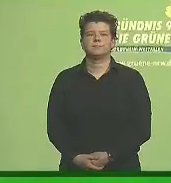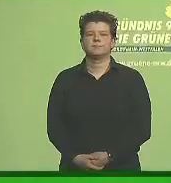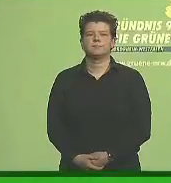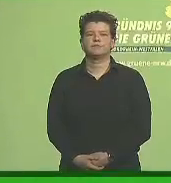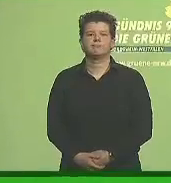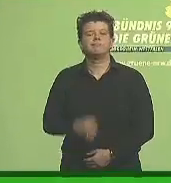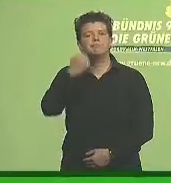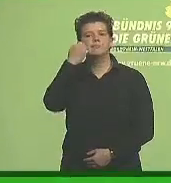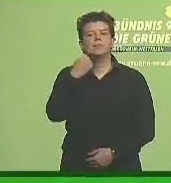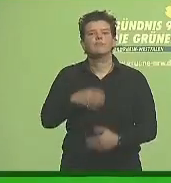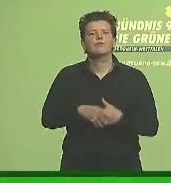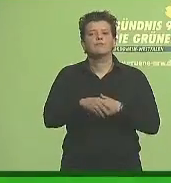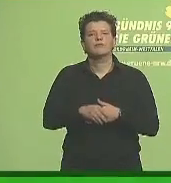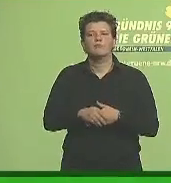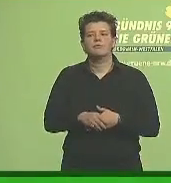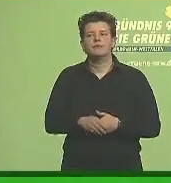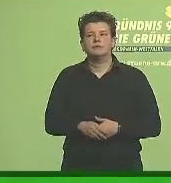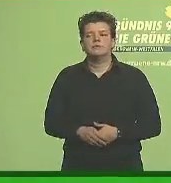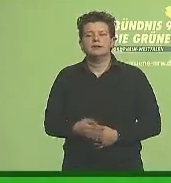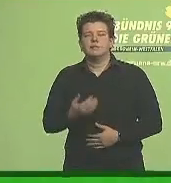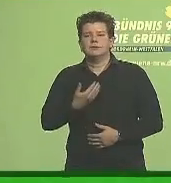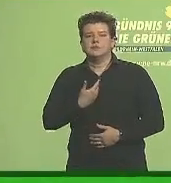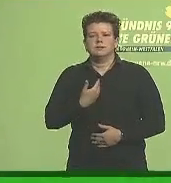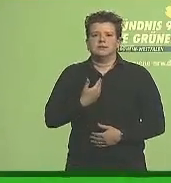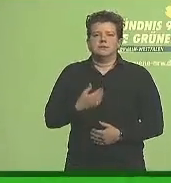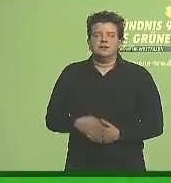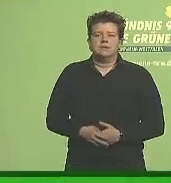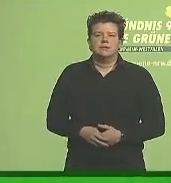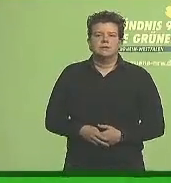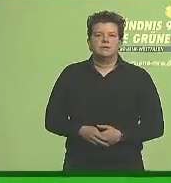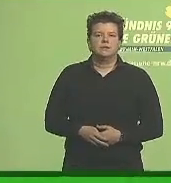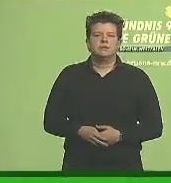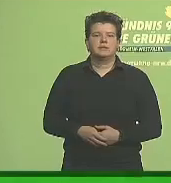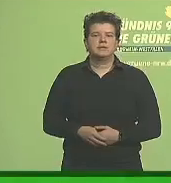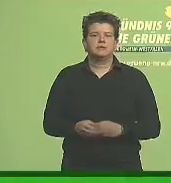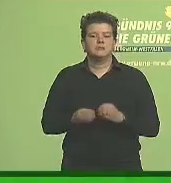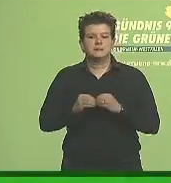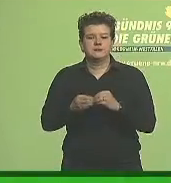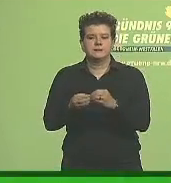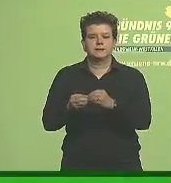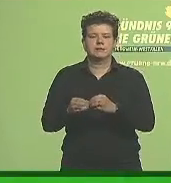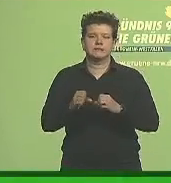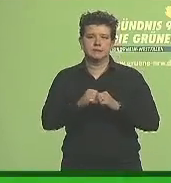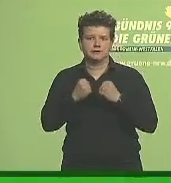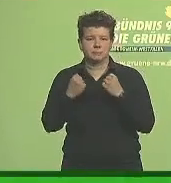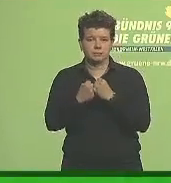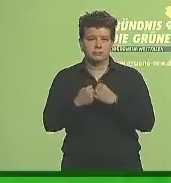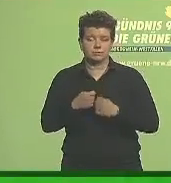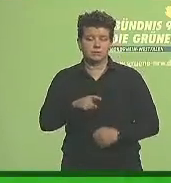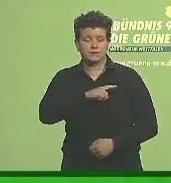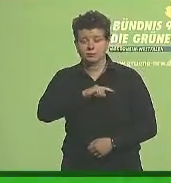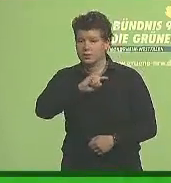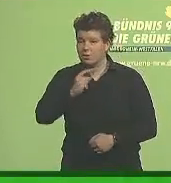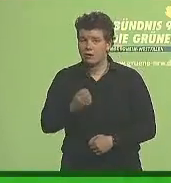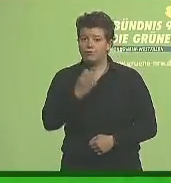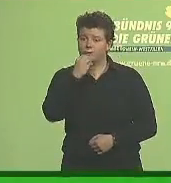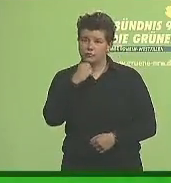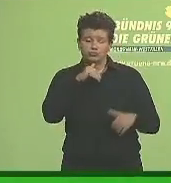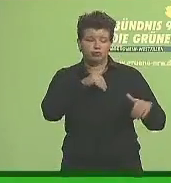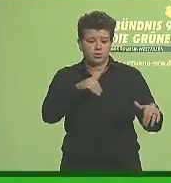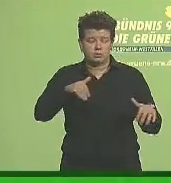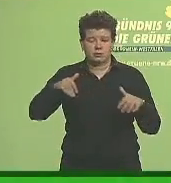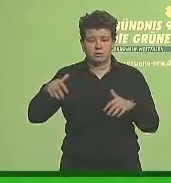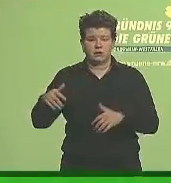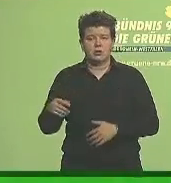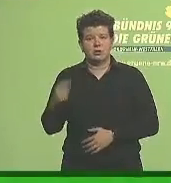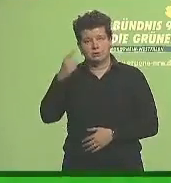Liebe Freundinnen und Freunde, ich bin jetzt in einer schwierigen Lage, weil Wünsche habe ich auch und bald ist Weihnachten, also wir könnten viel